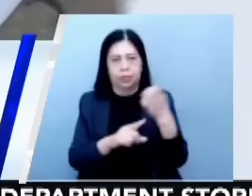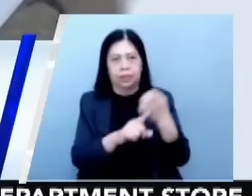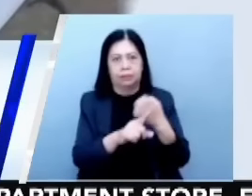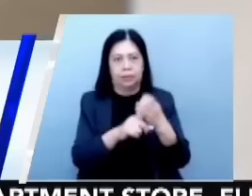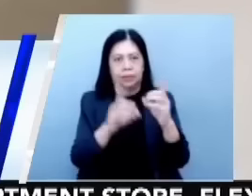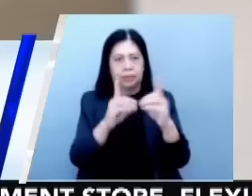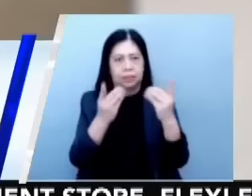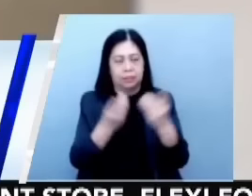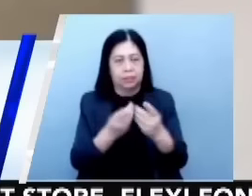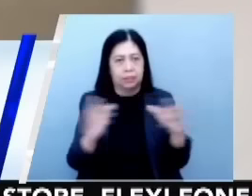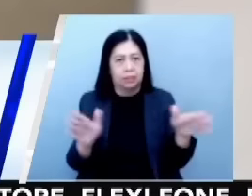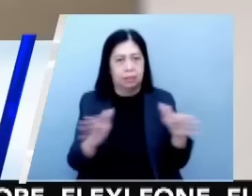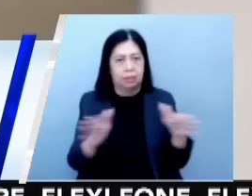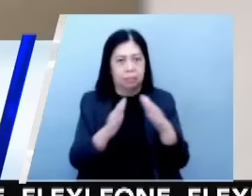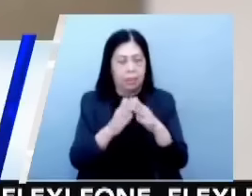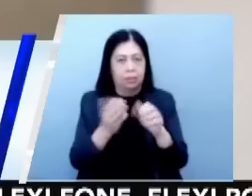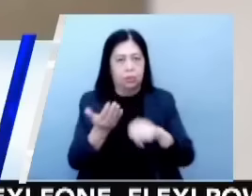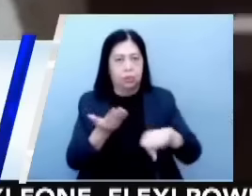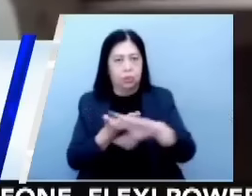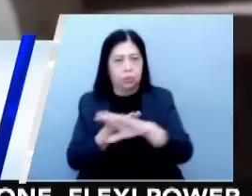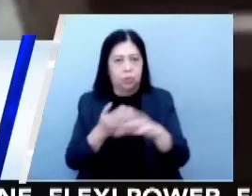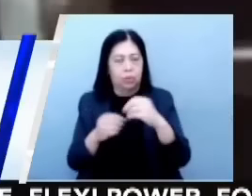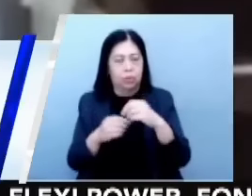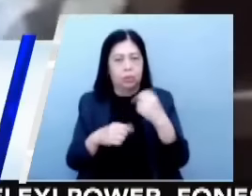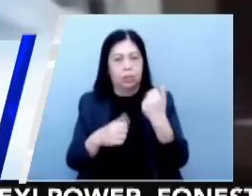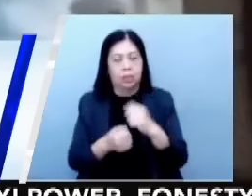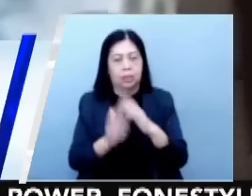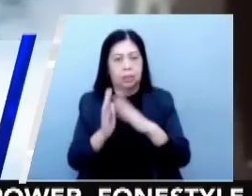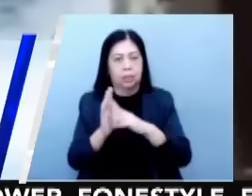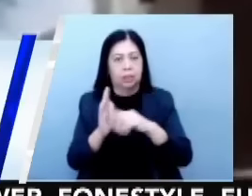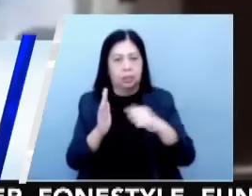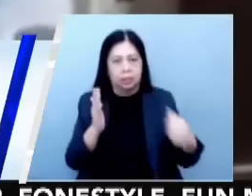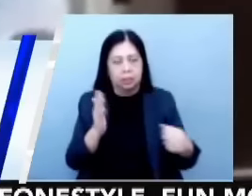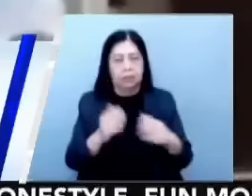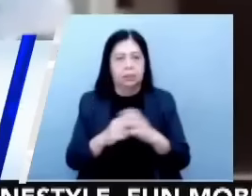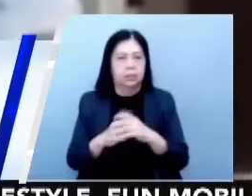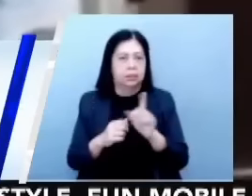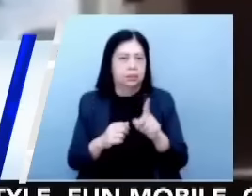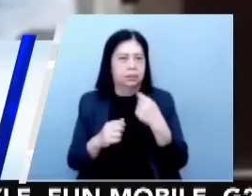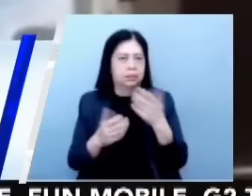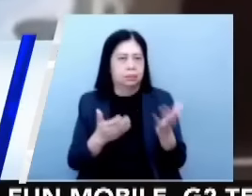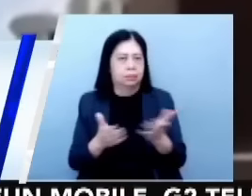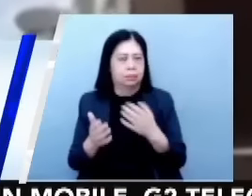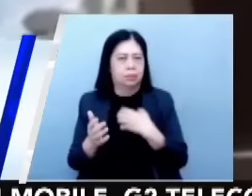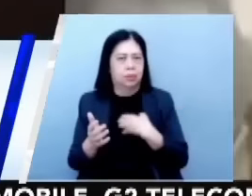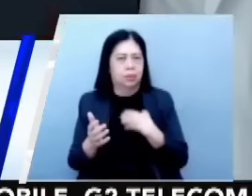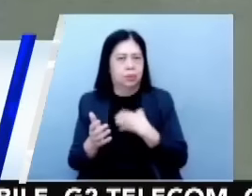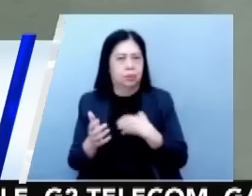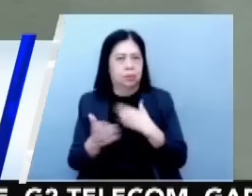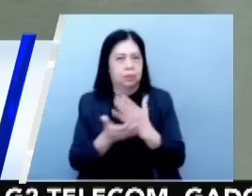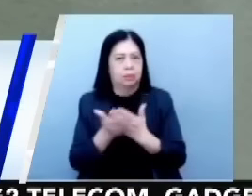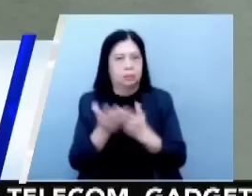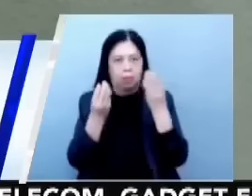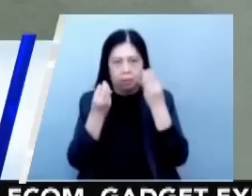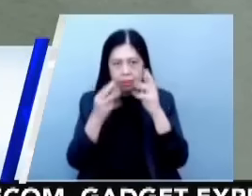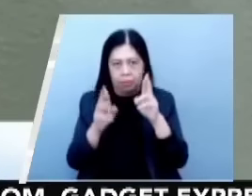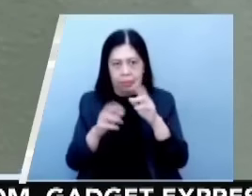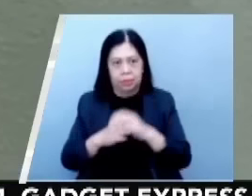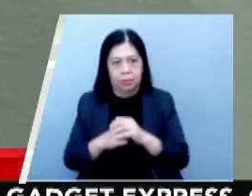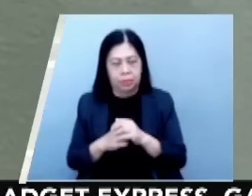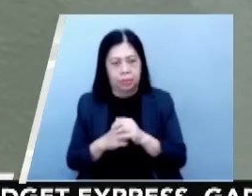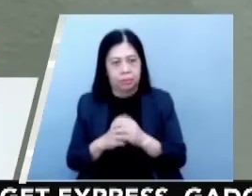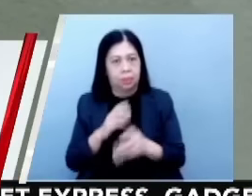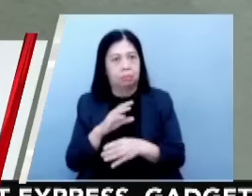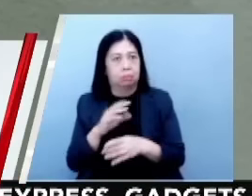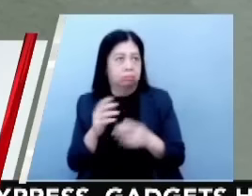Albay, Sorsogon at Catanduanes. Sagot nito sa balak na reklamo ng ilang alkalde. That's part of democratic